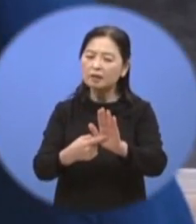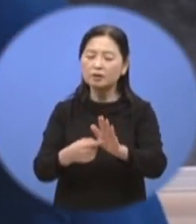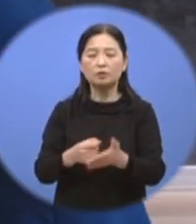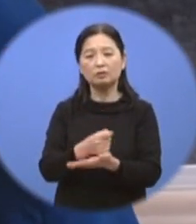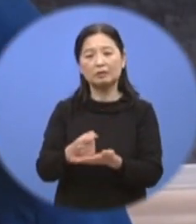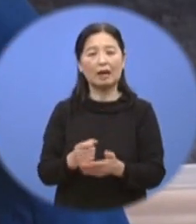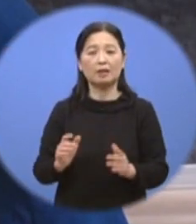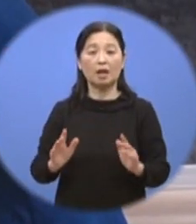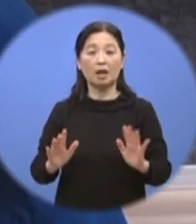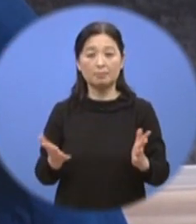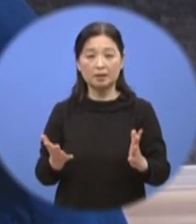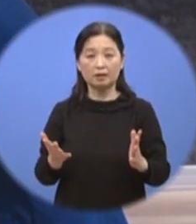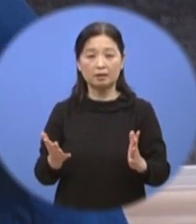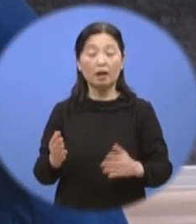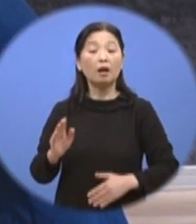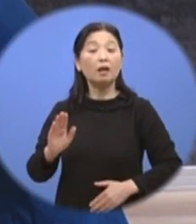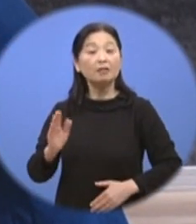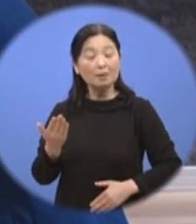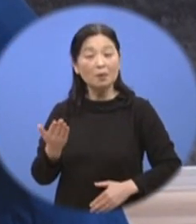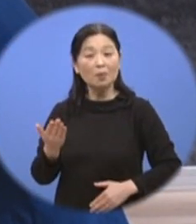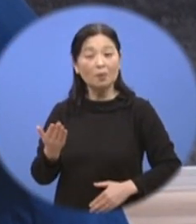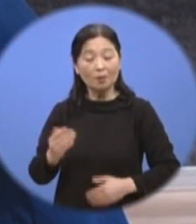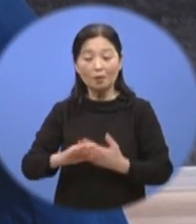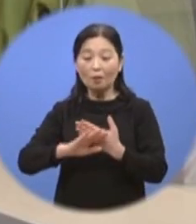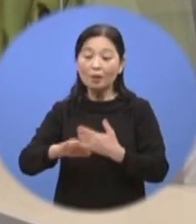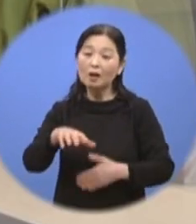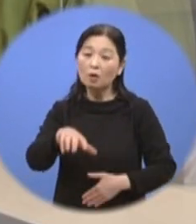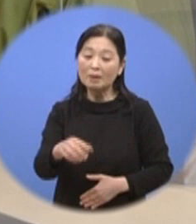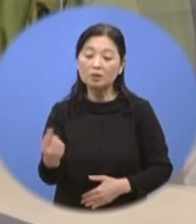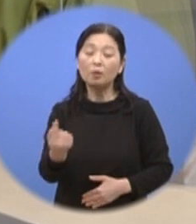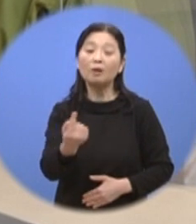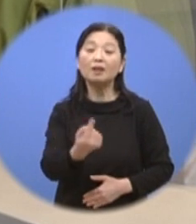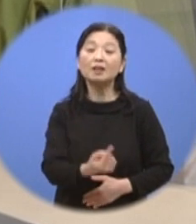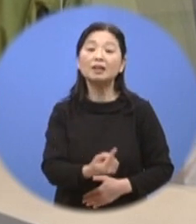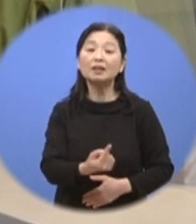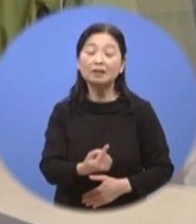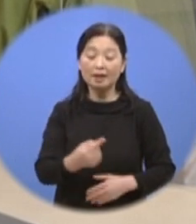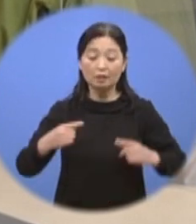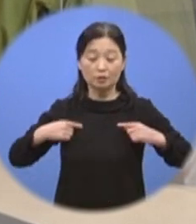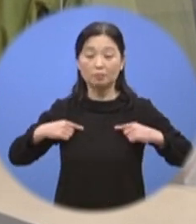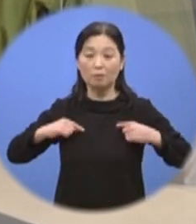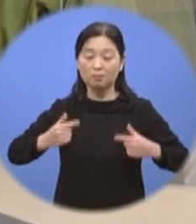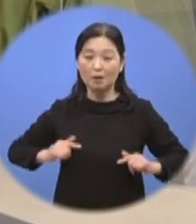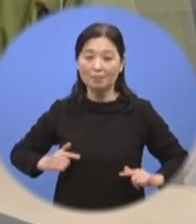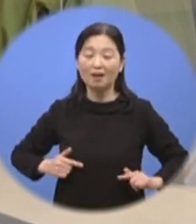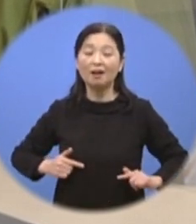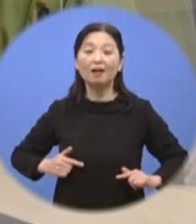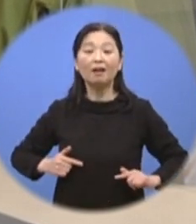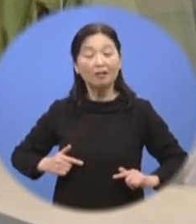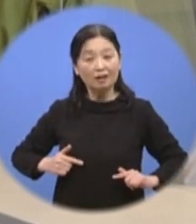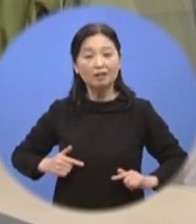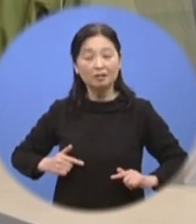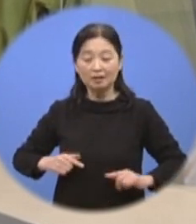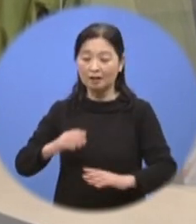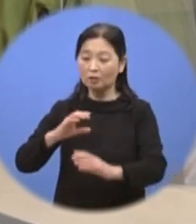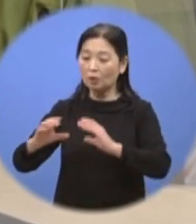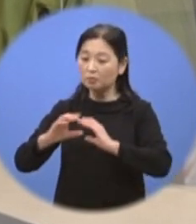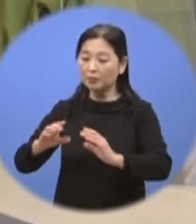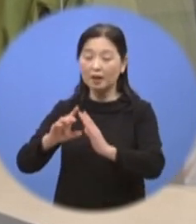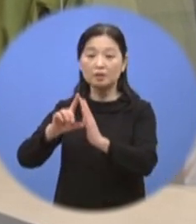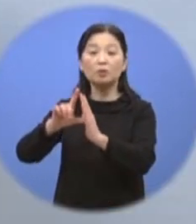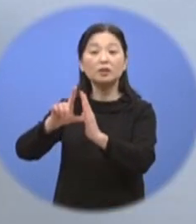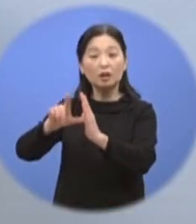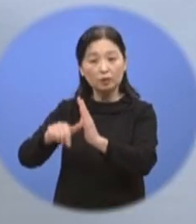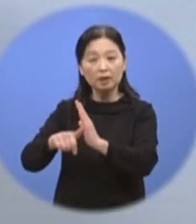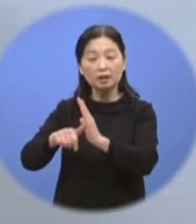でもこう場所を変えてちょっと服装もカジュアルになって海と空を眺めると普段と違う自分でコミュニケーションができる